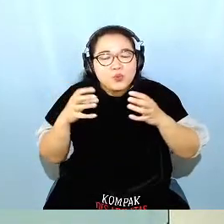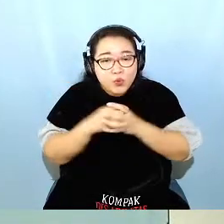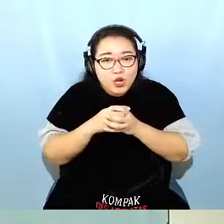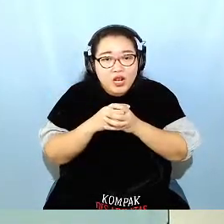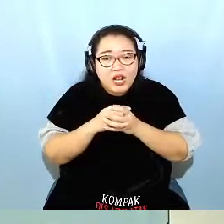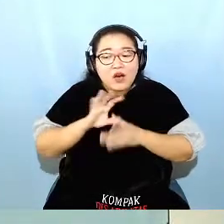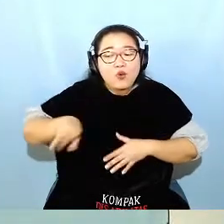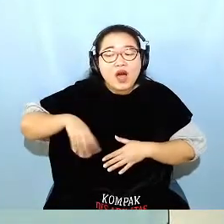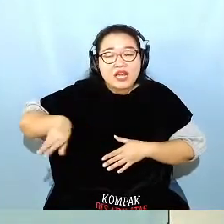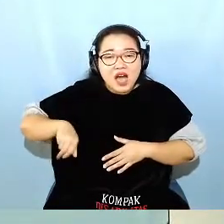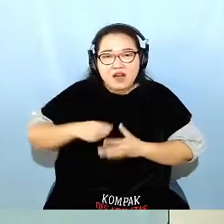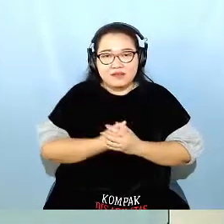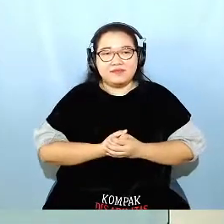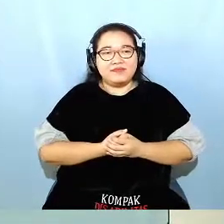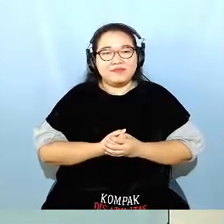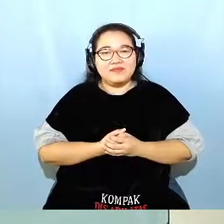kita bangkitkan.